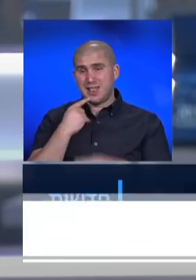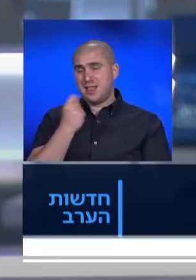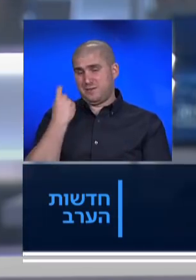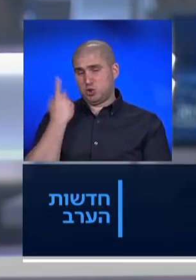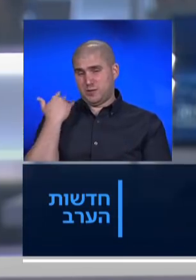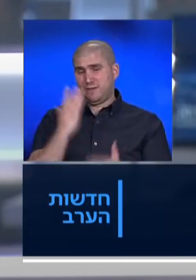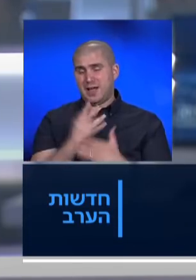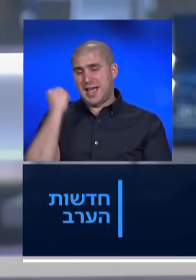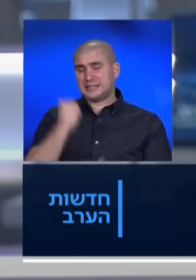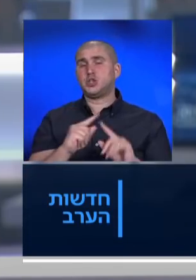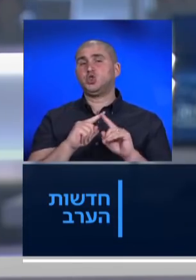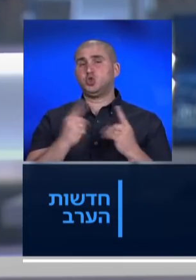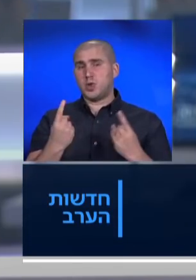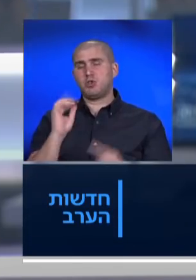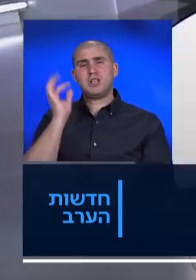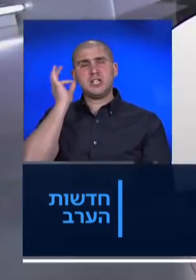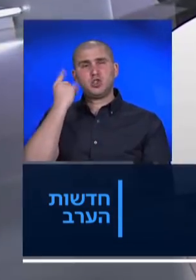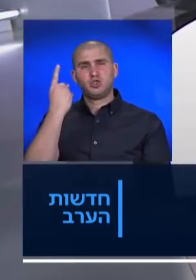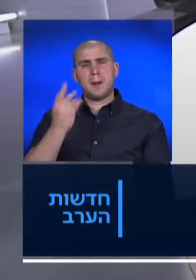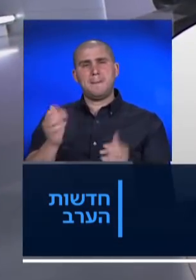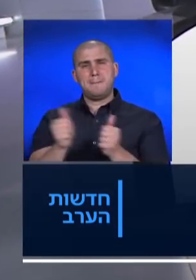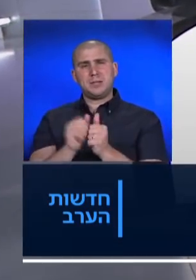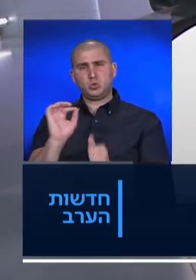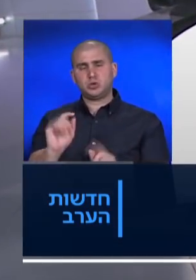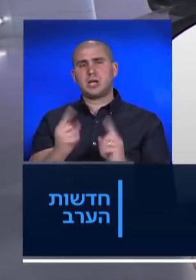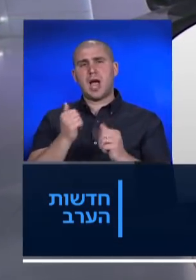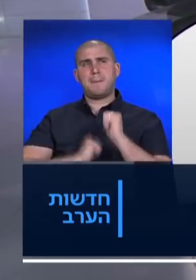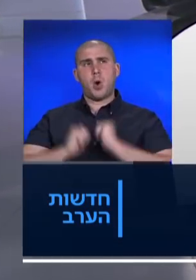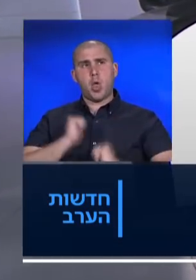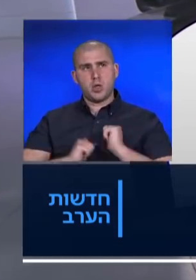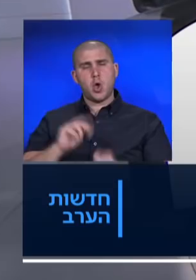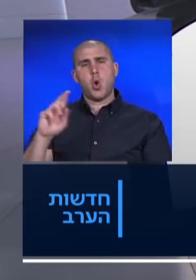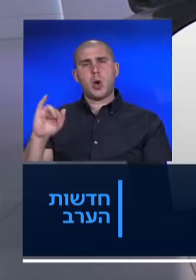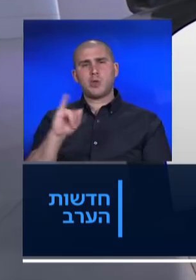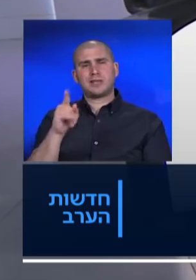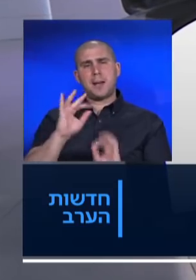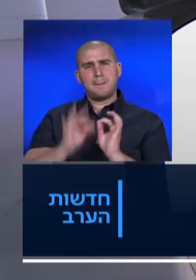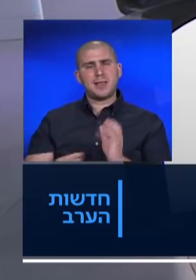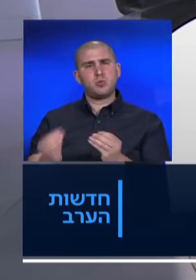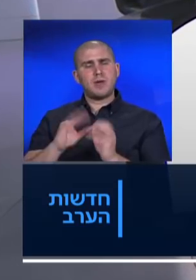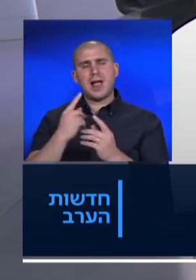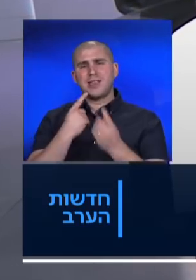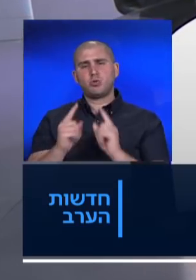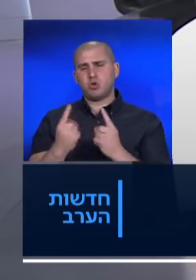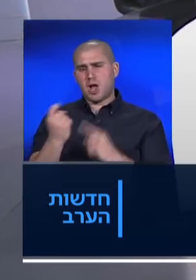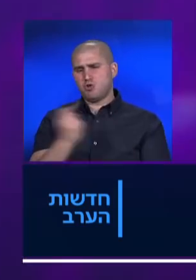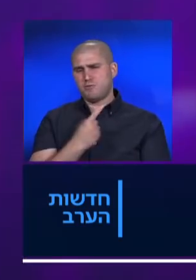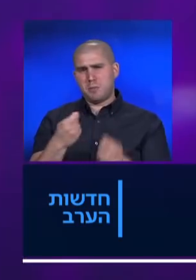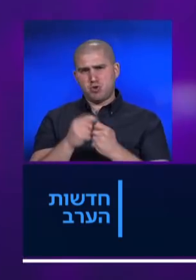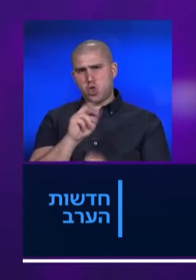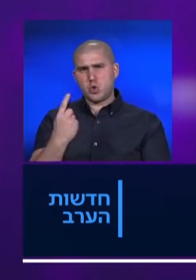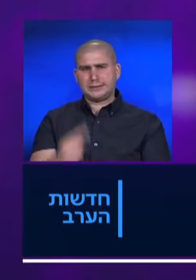אחר של אישה על ידי בני זוגה, זה קרה בחולון. רועי ינובסקי, אתה עם פרטים על דיון שהתקיים השבוע בנושא הזה. כן, זה